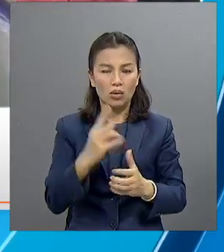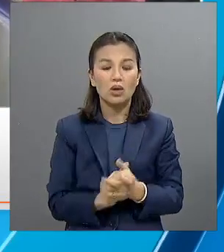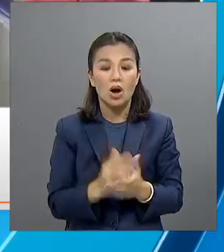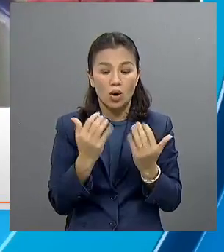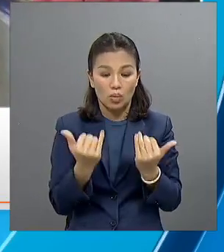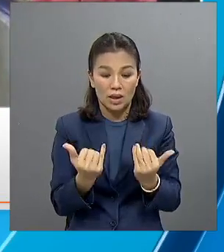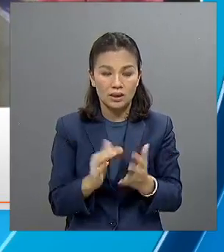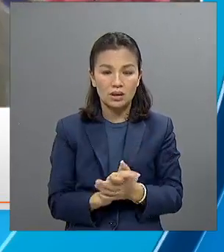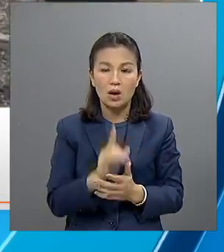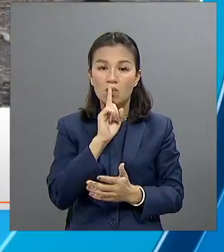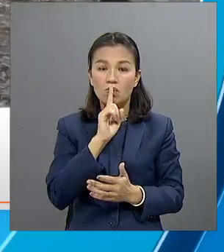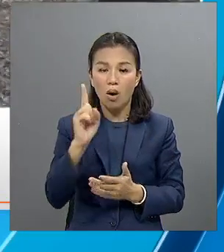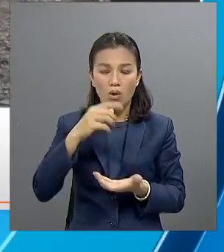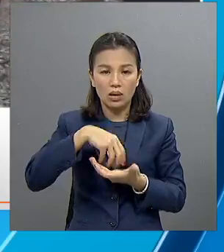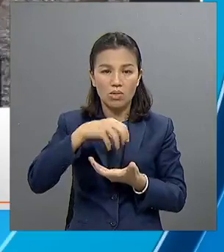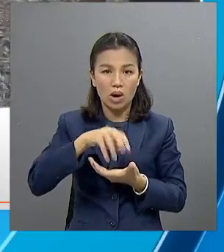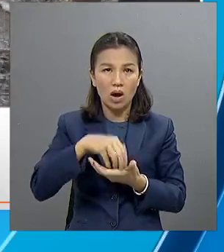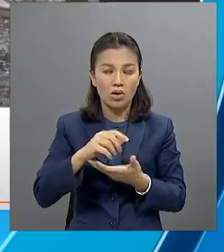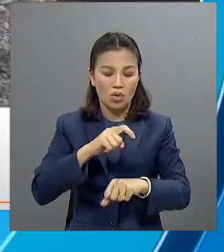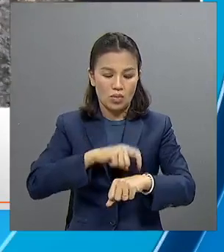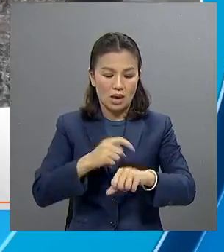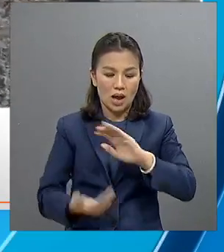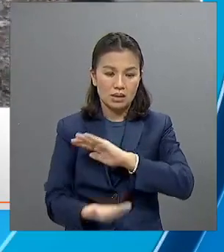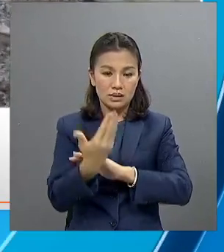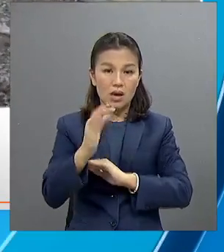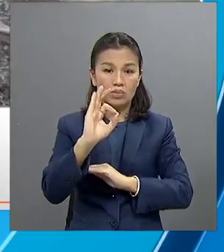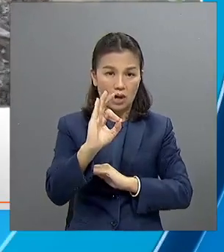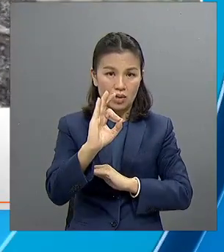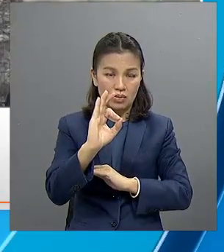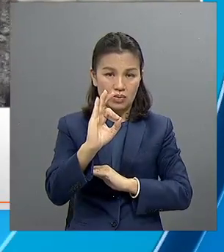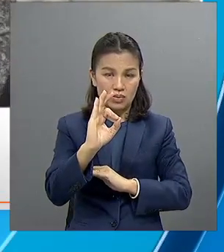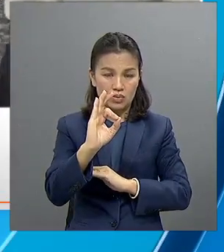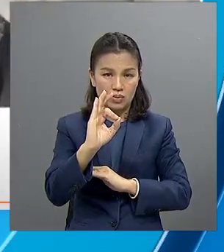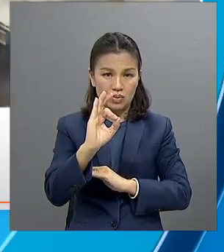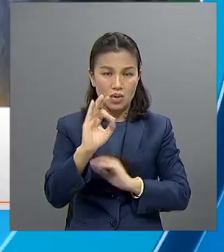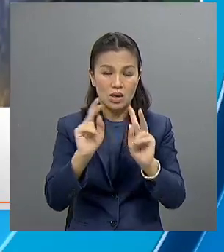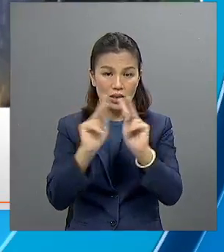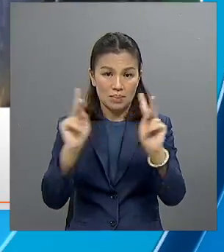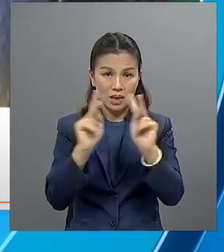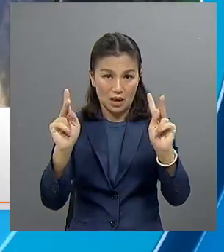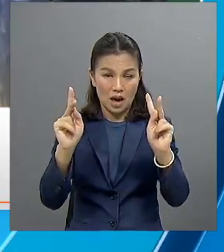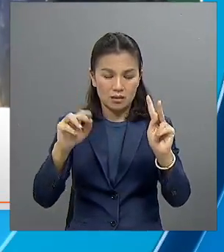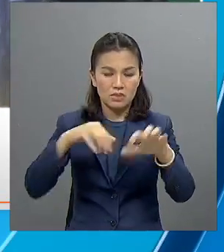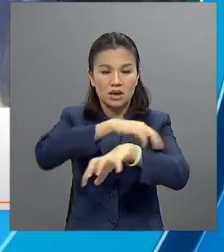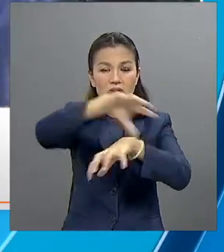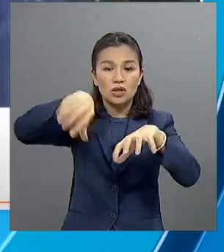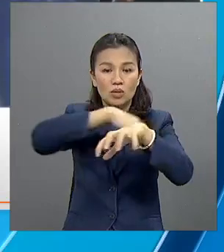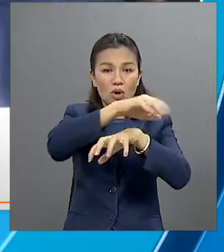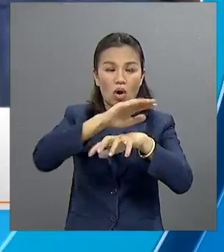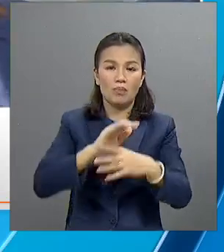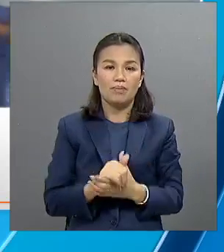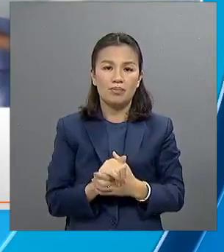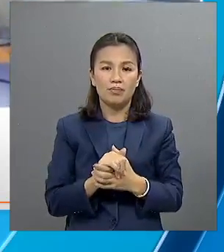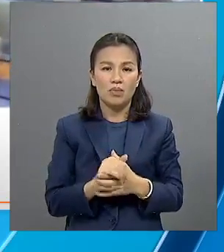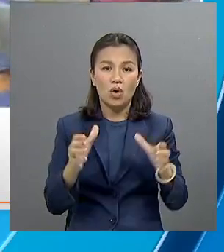าวันนี้เนี่ยเวลา9 โมงนะครับก็คณะกรรมการเฝ้าระวังสิ่งแวดล้อมนะครับซึ่งประกอบไปด้วยตัวแทนภาคประชาชนจ